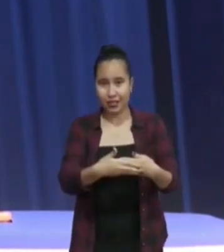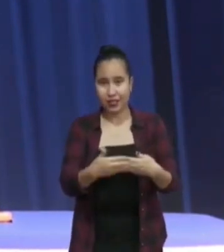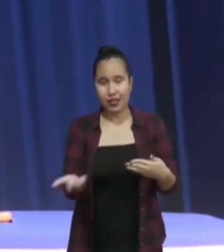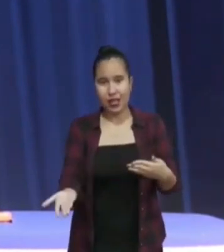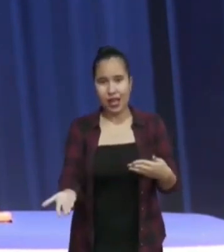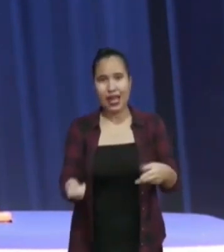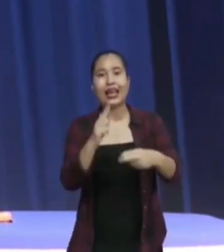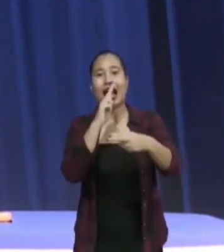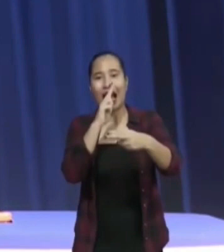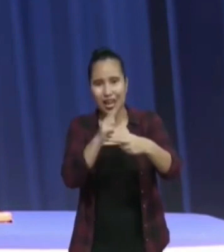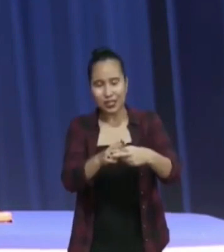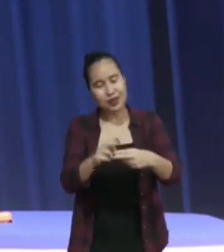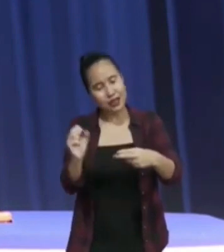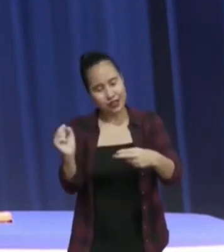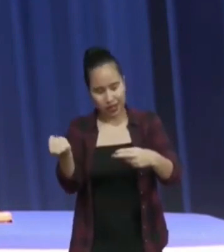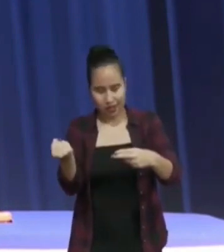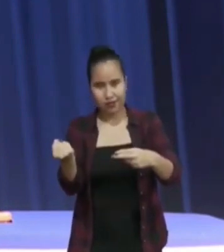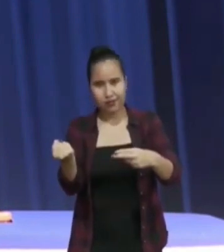afroep available.